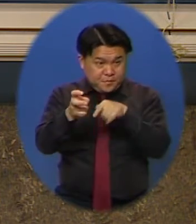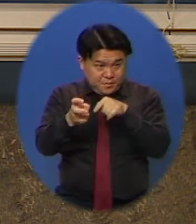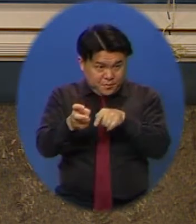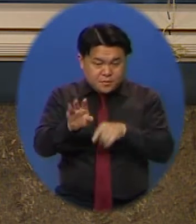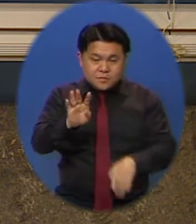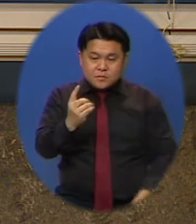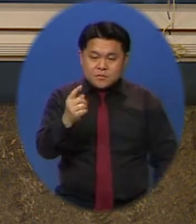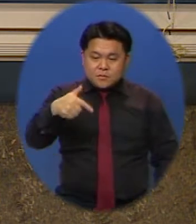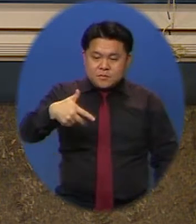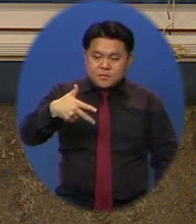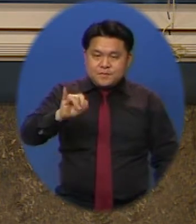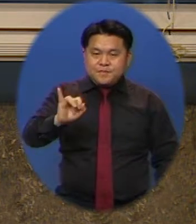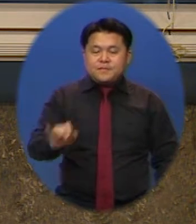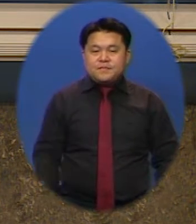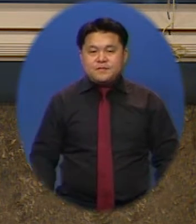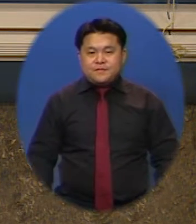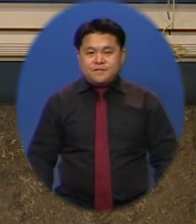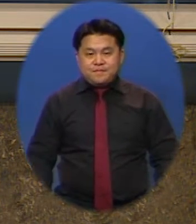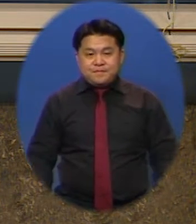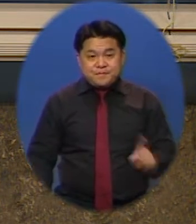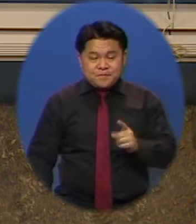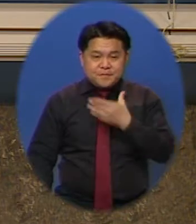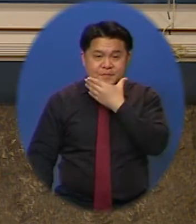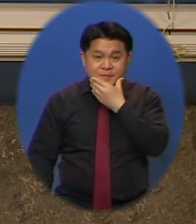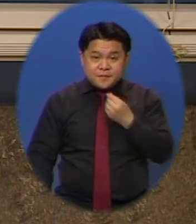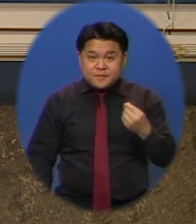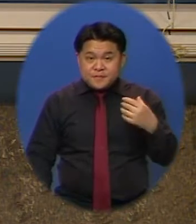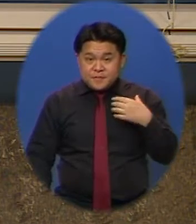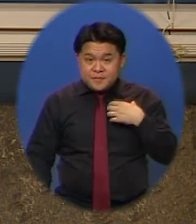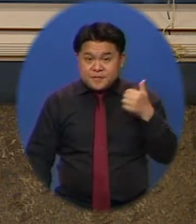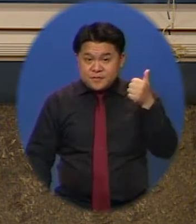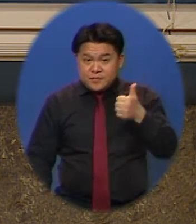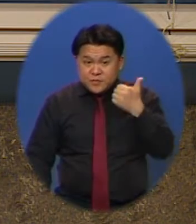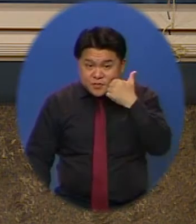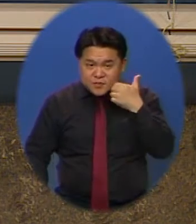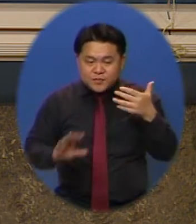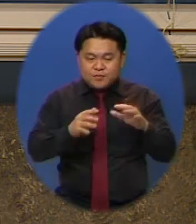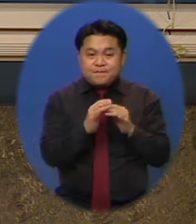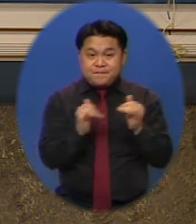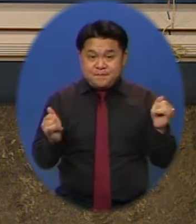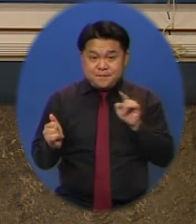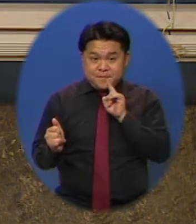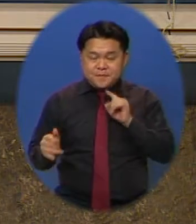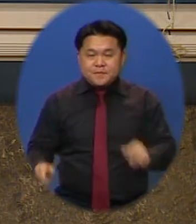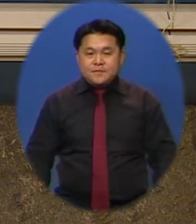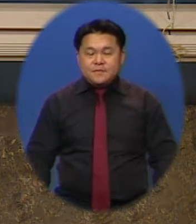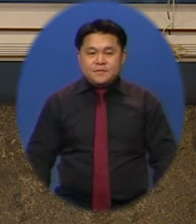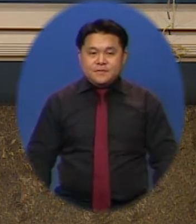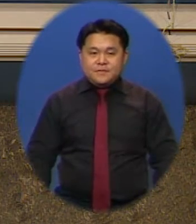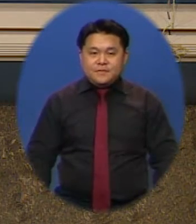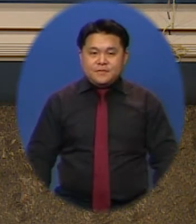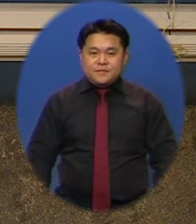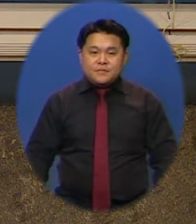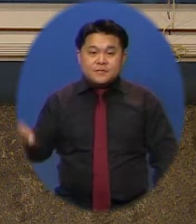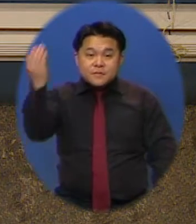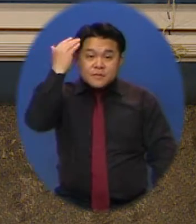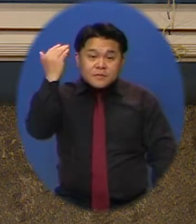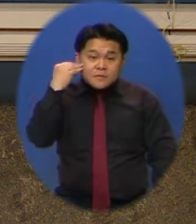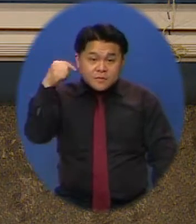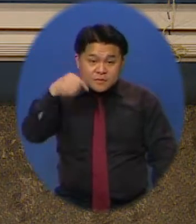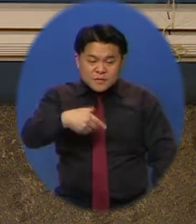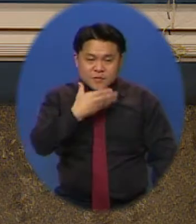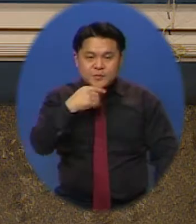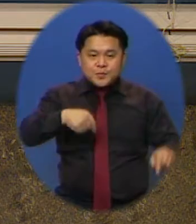정책이라고 나와 있습니다. 그만큼 행복의 주체는 그 나라의 국민이라는 뜻인데요. 우리나라도